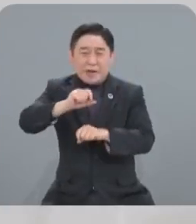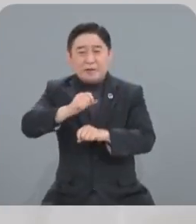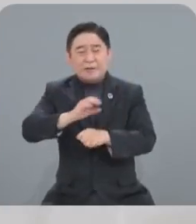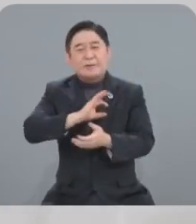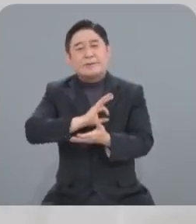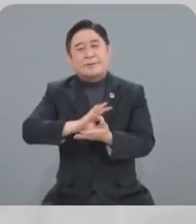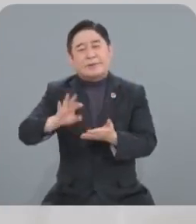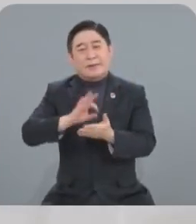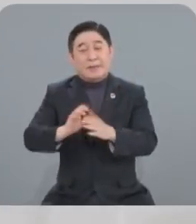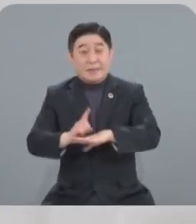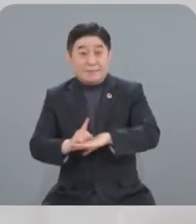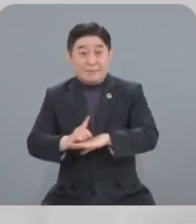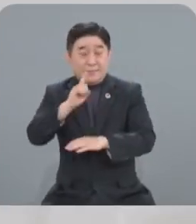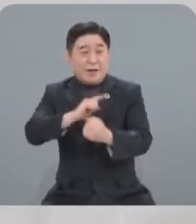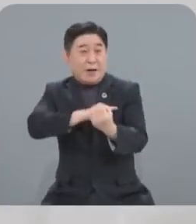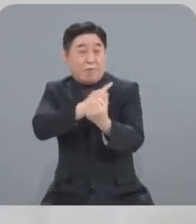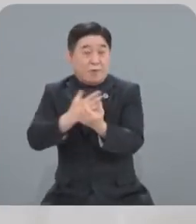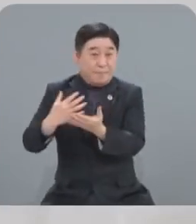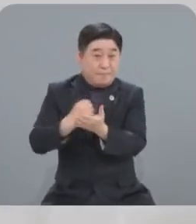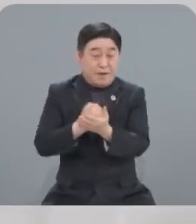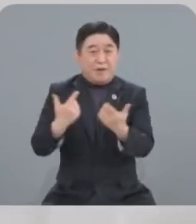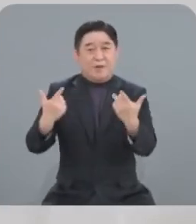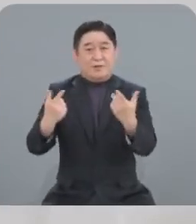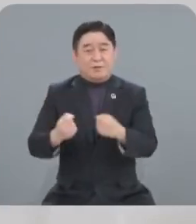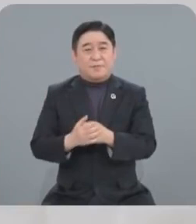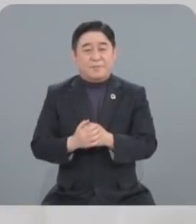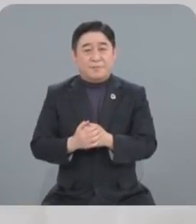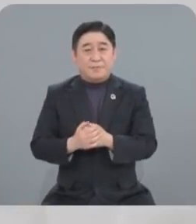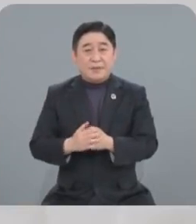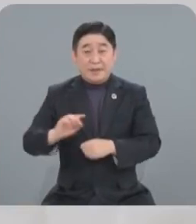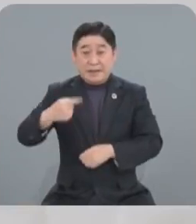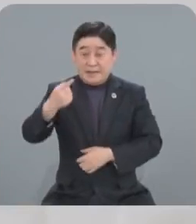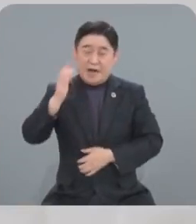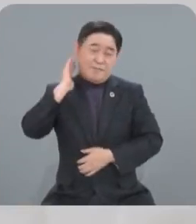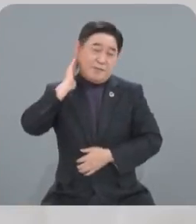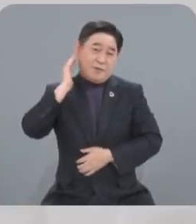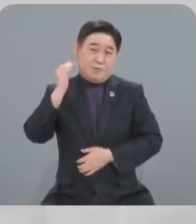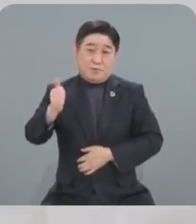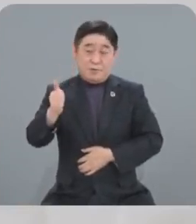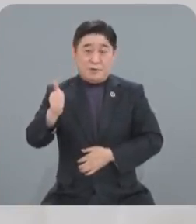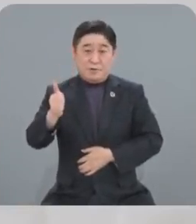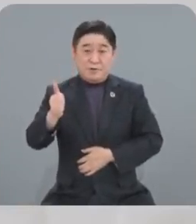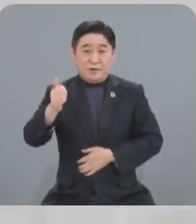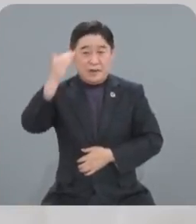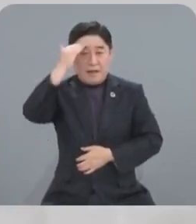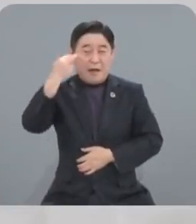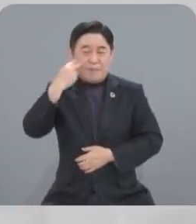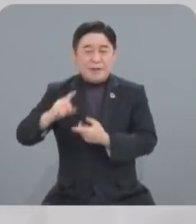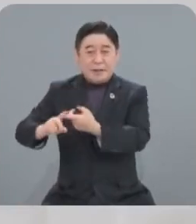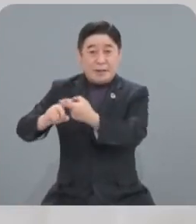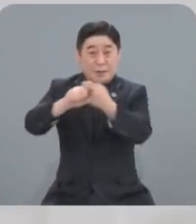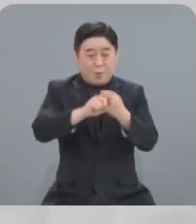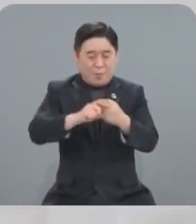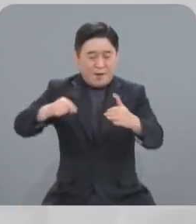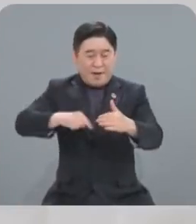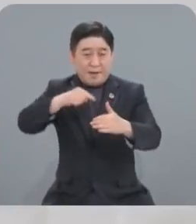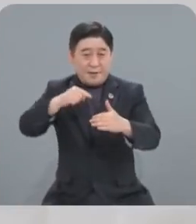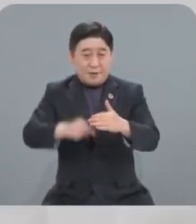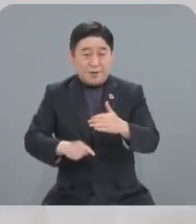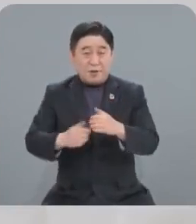우리가 미사일 자주권을 갖게 된 것처럼 차기 대통령은 한 미 동맹 트 내에서